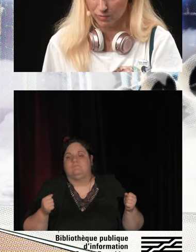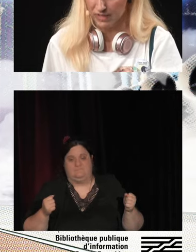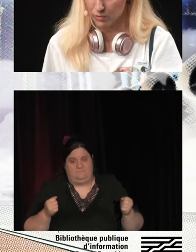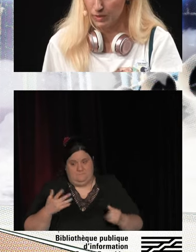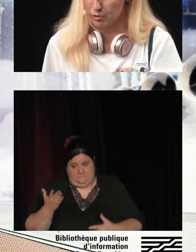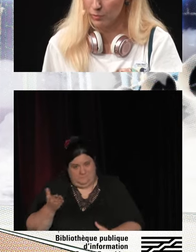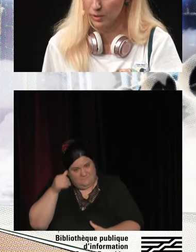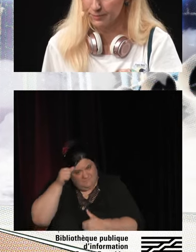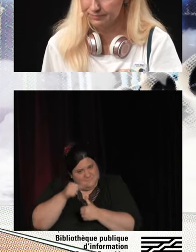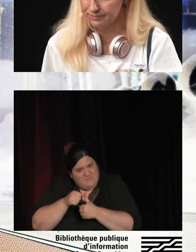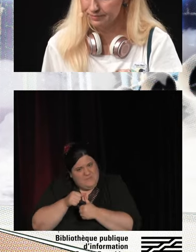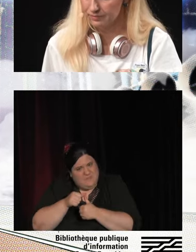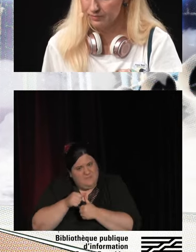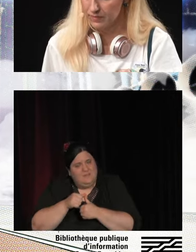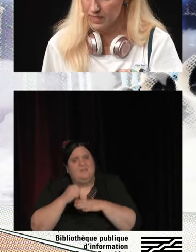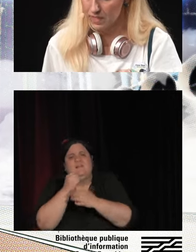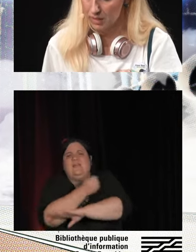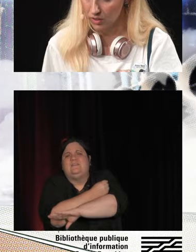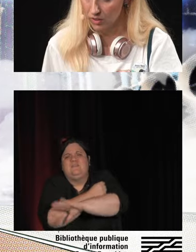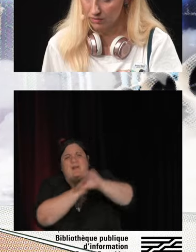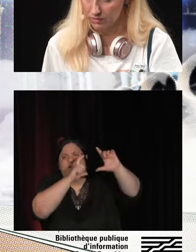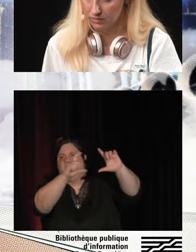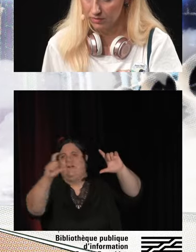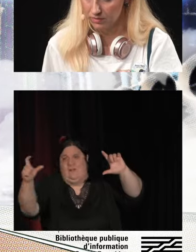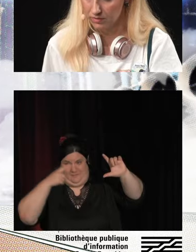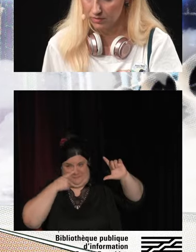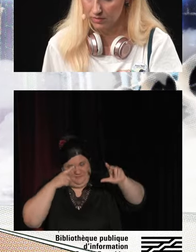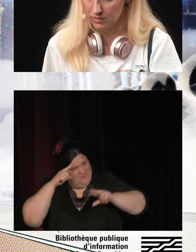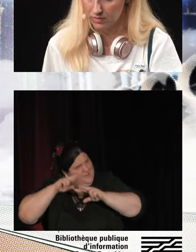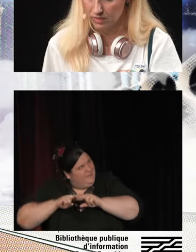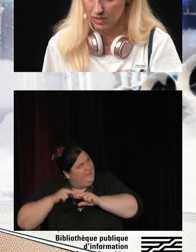Donc souvenez-vous, les tatouages au mur, là, c'est maintenant.